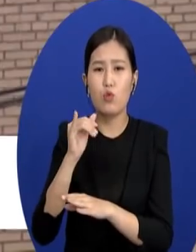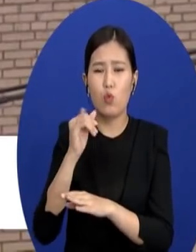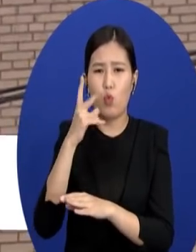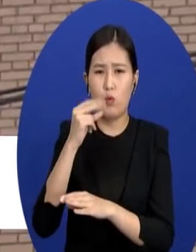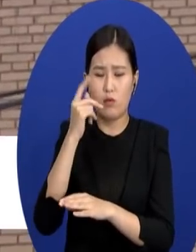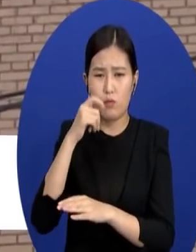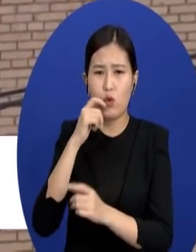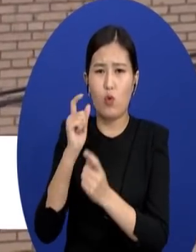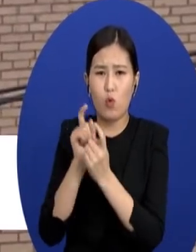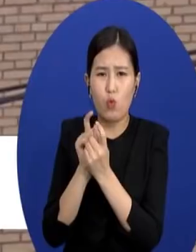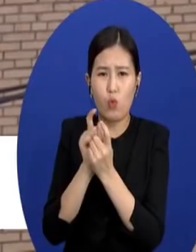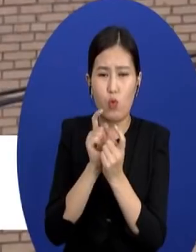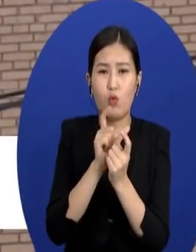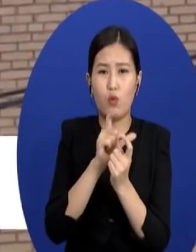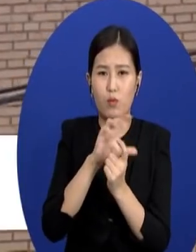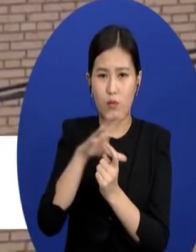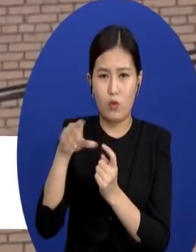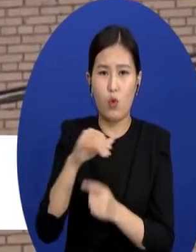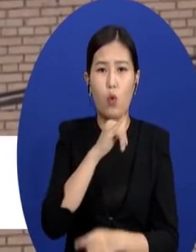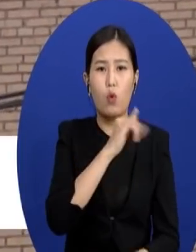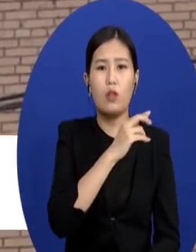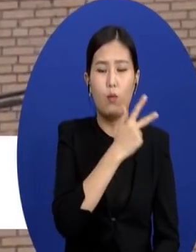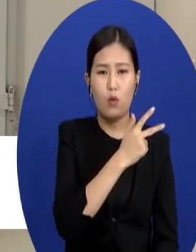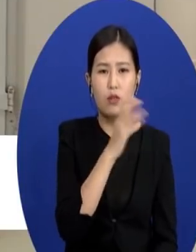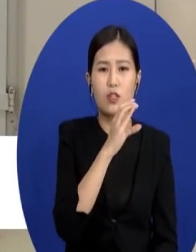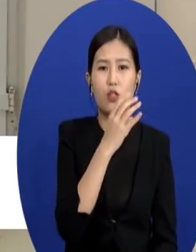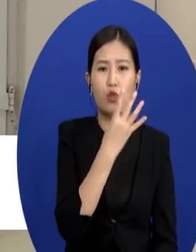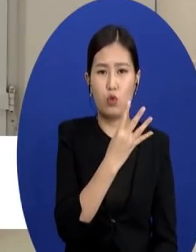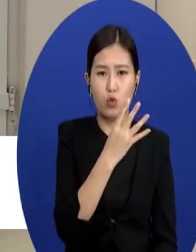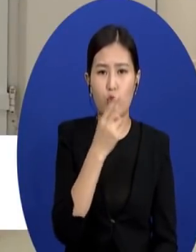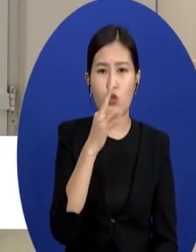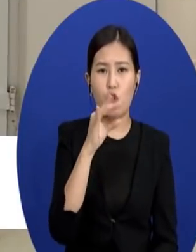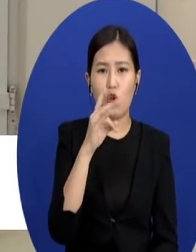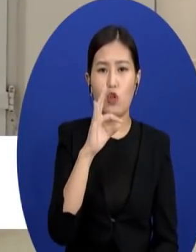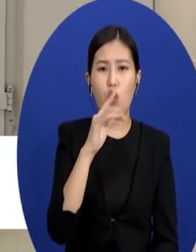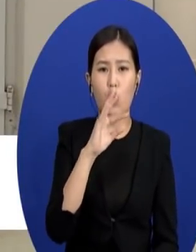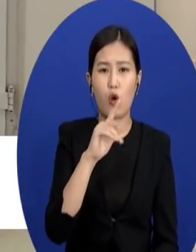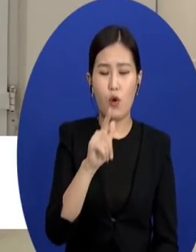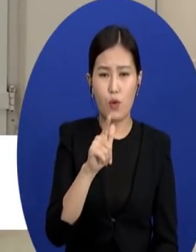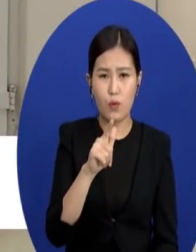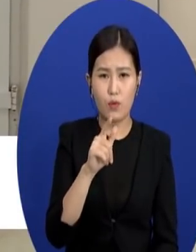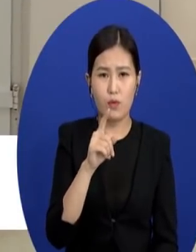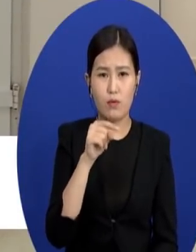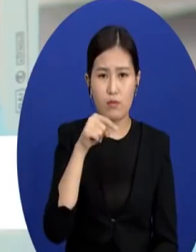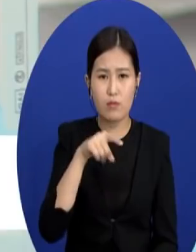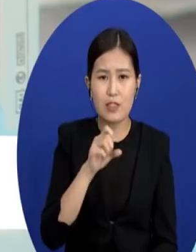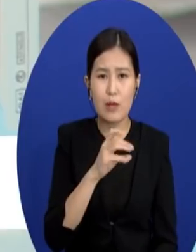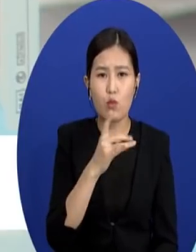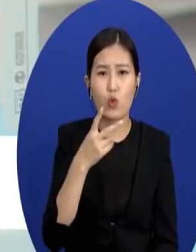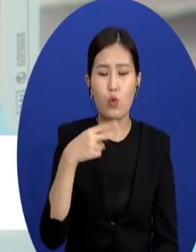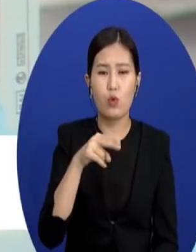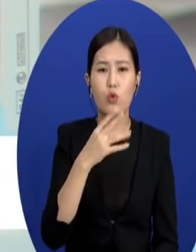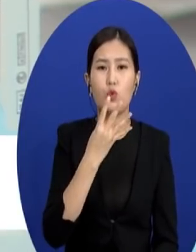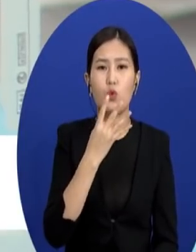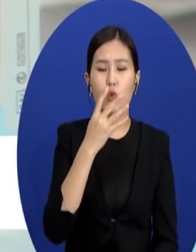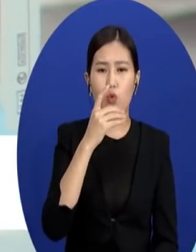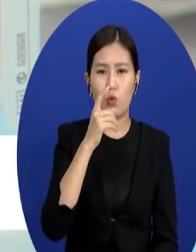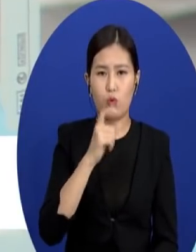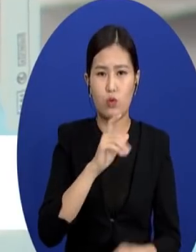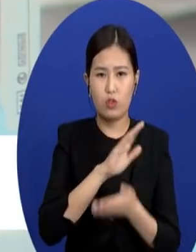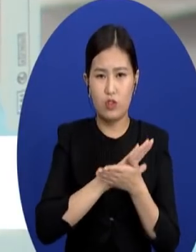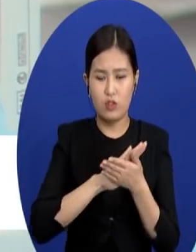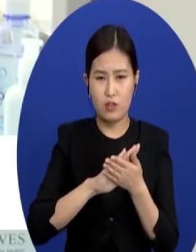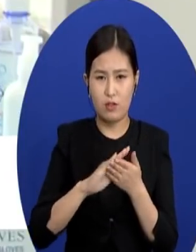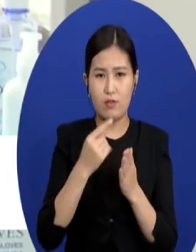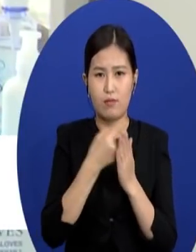байна. Улаанбаатар хотод 3, Сэлэнг аймагт 4, Дорногов аймгийн Замын Өд суманд 4 тохиолдол шинээр бүртгэгдсэн байна.